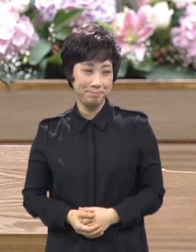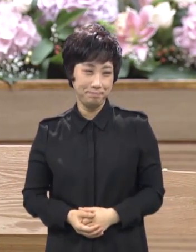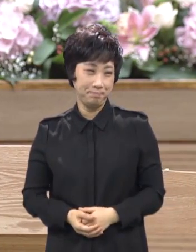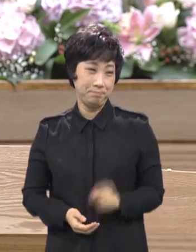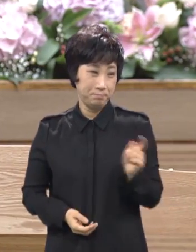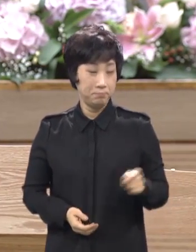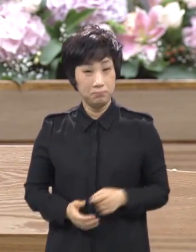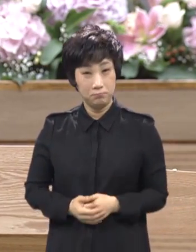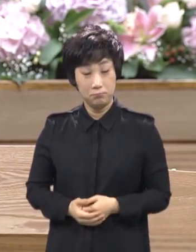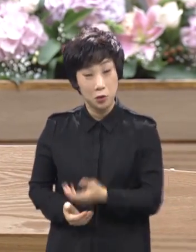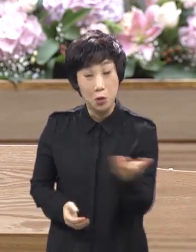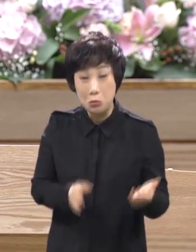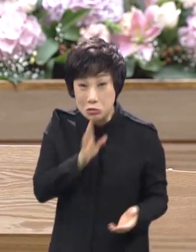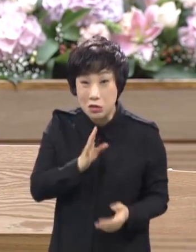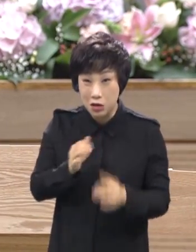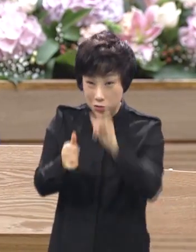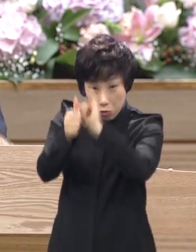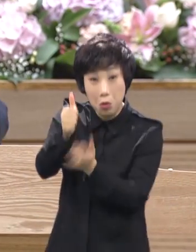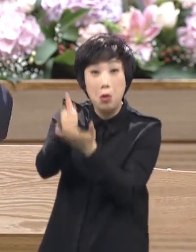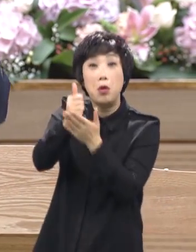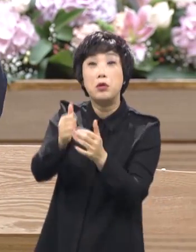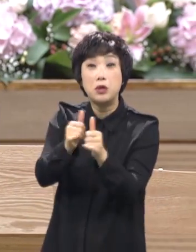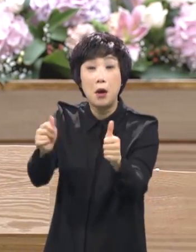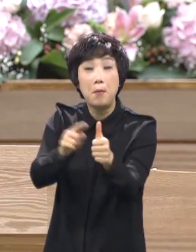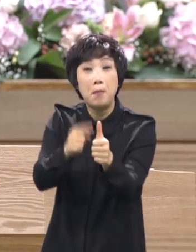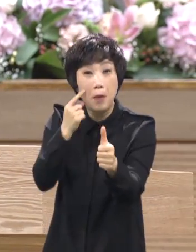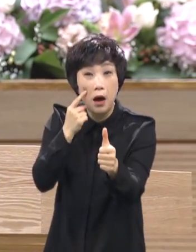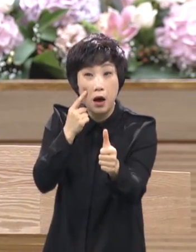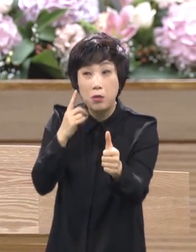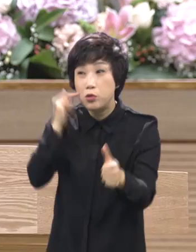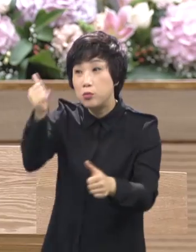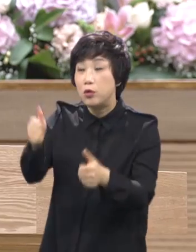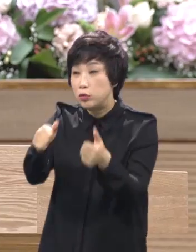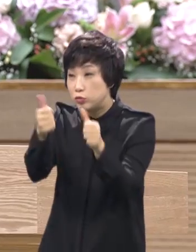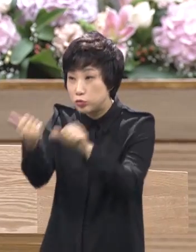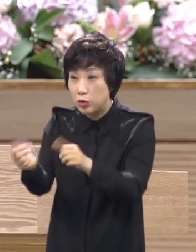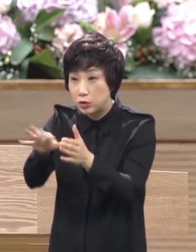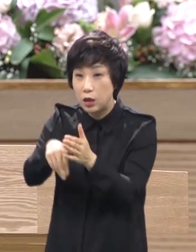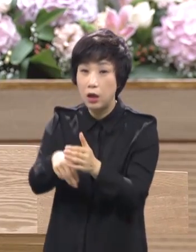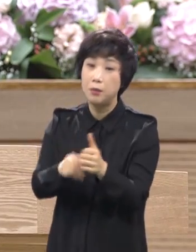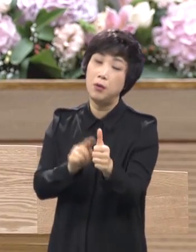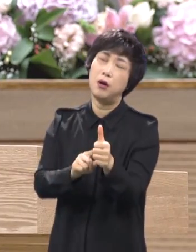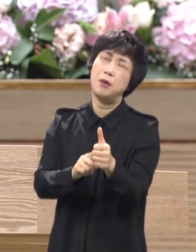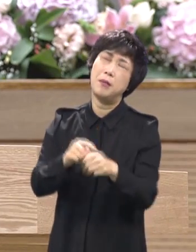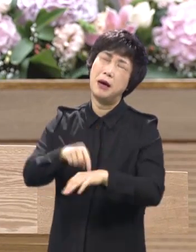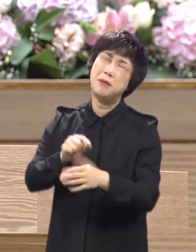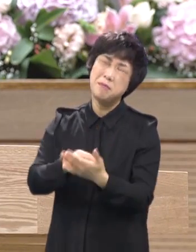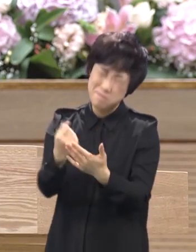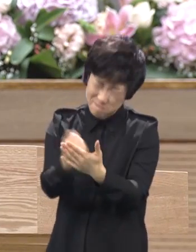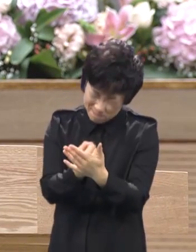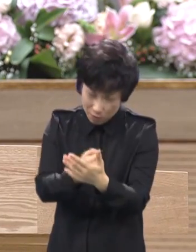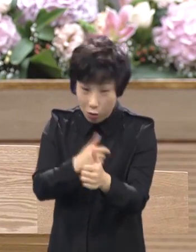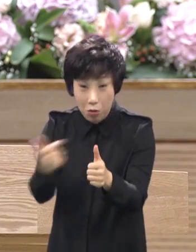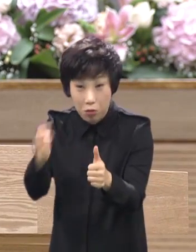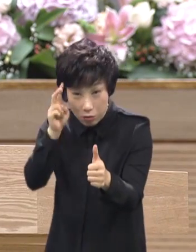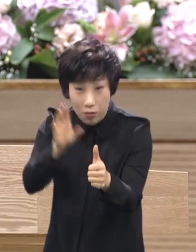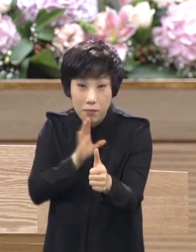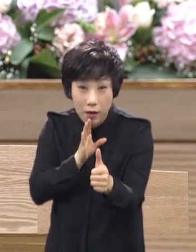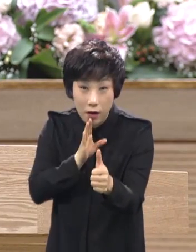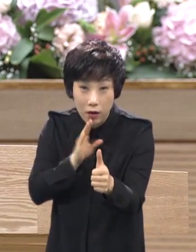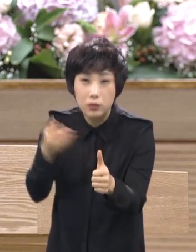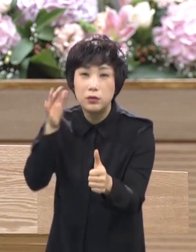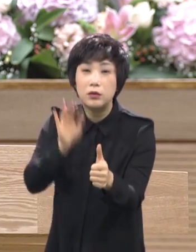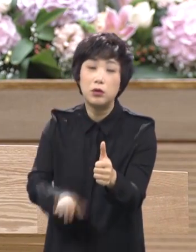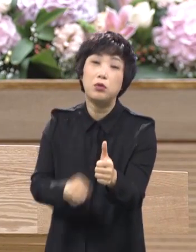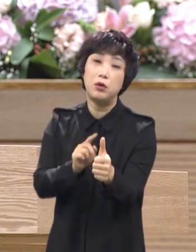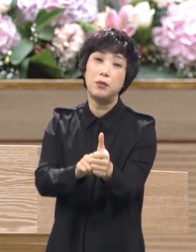진짜 효도한 사람. 부모를 떠내보낼 때 정말로 섭섭하기는 하지만